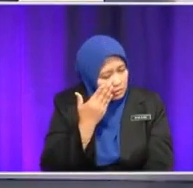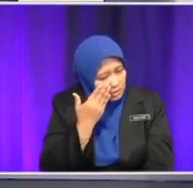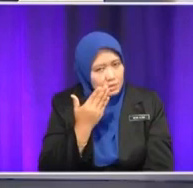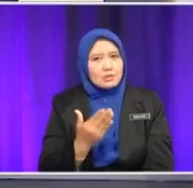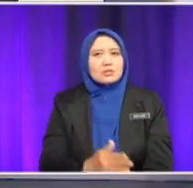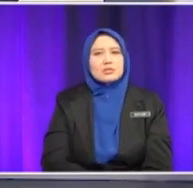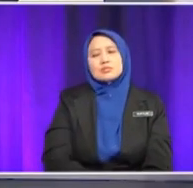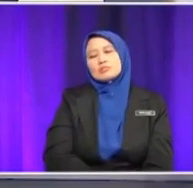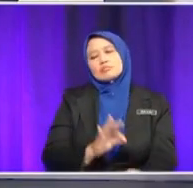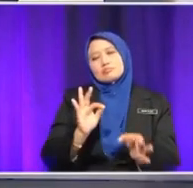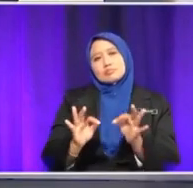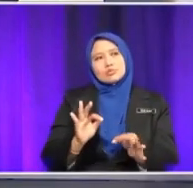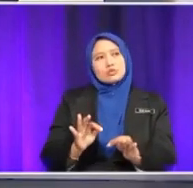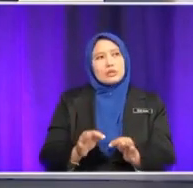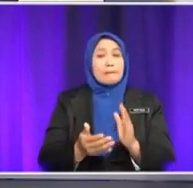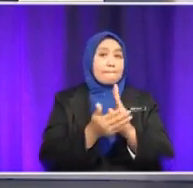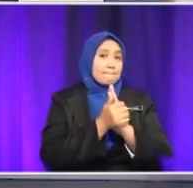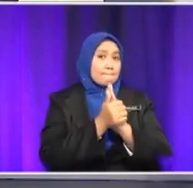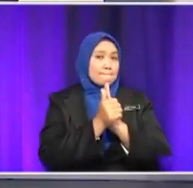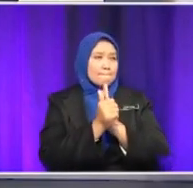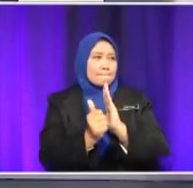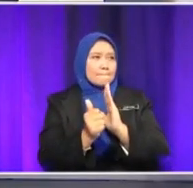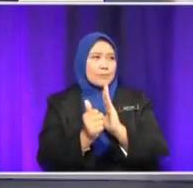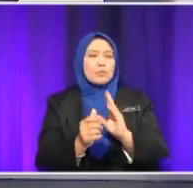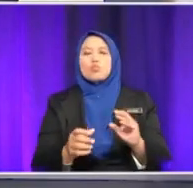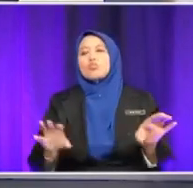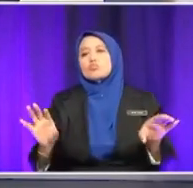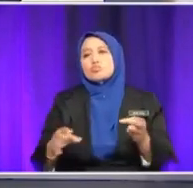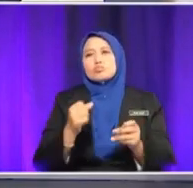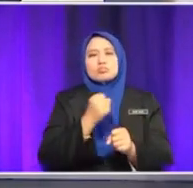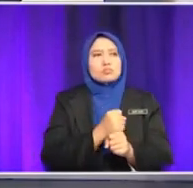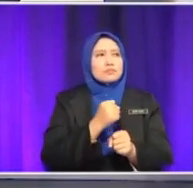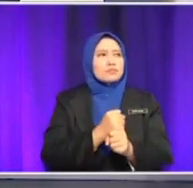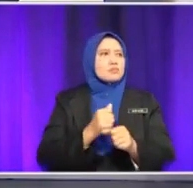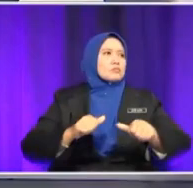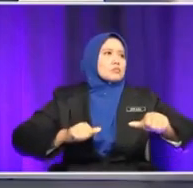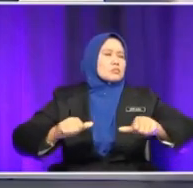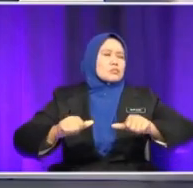dia kalau bapak kemahiran bab bab buat keju ataupun